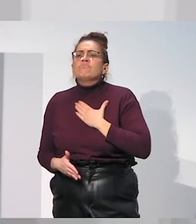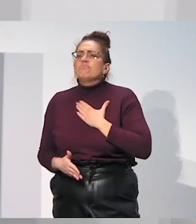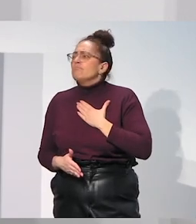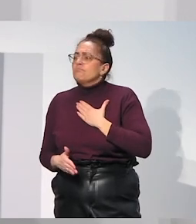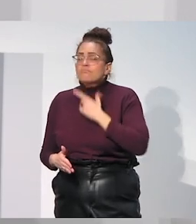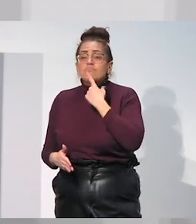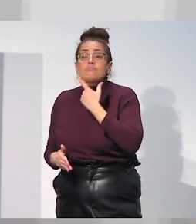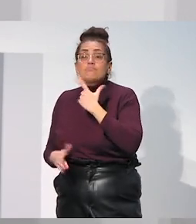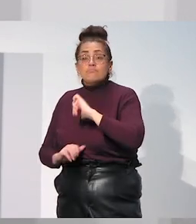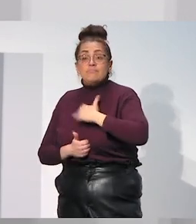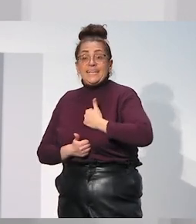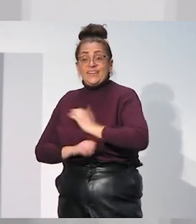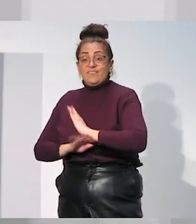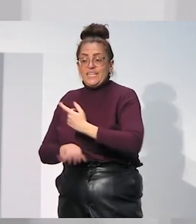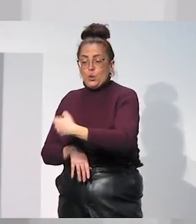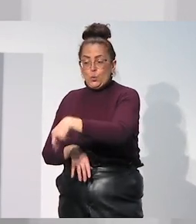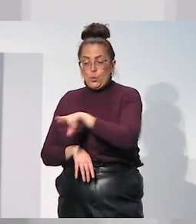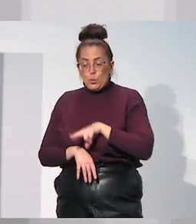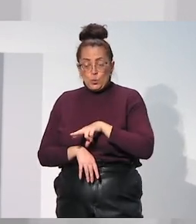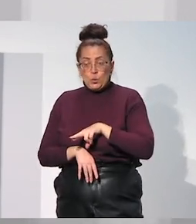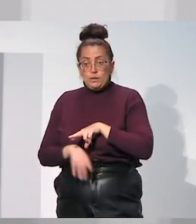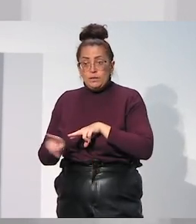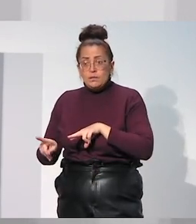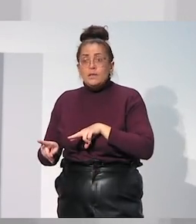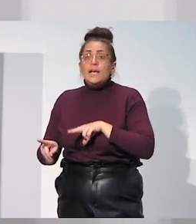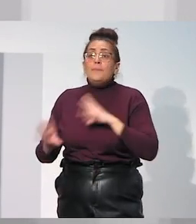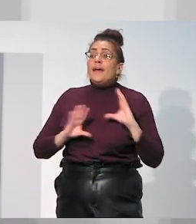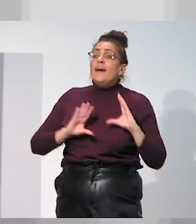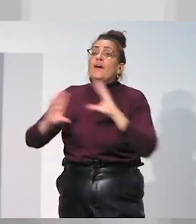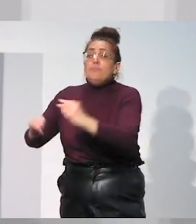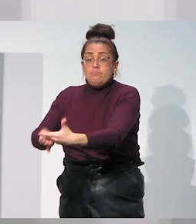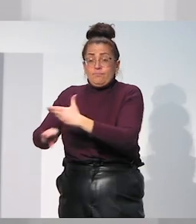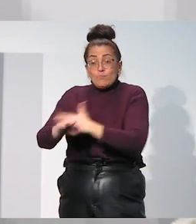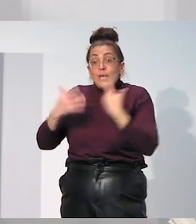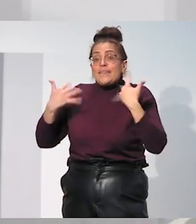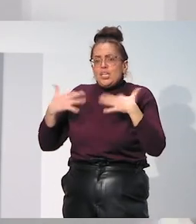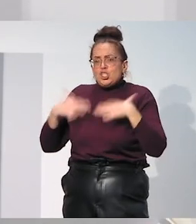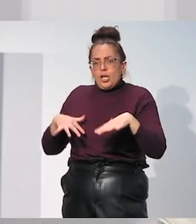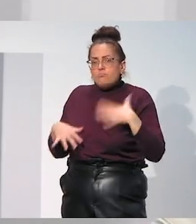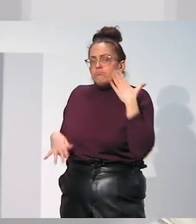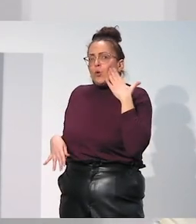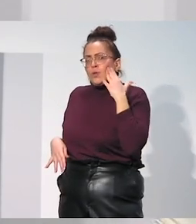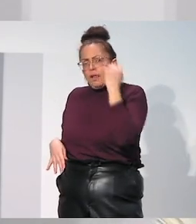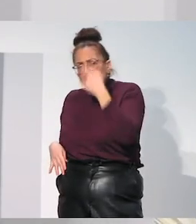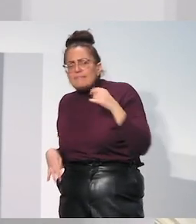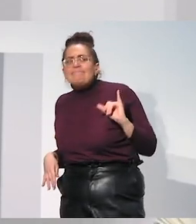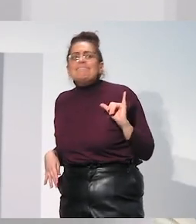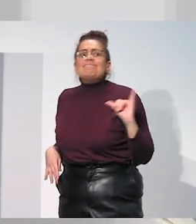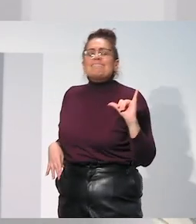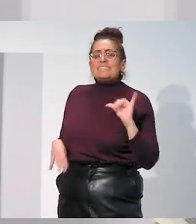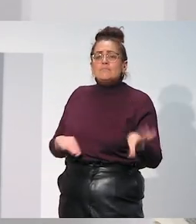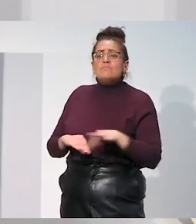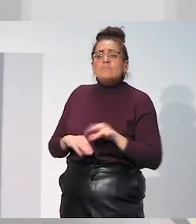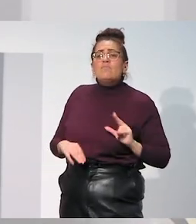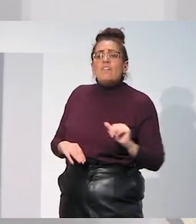retour du service militaire, il la connaît déjà avant de partir, celle qui va devenir la mère de ses enfants. Hein. Il sait qu'il sera maître à bord. Il le